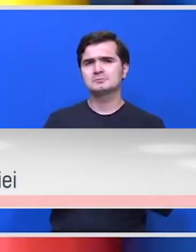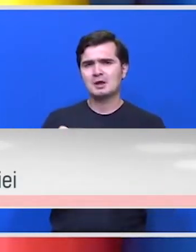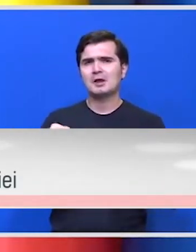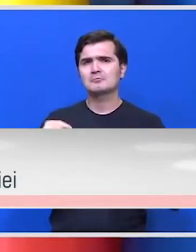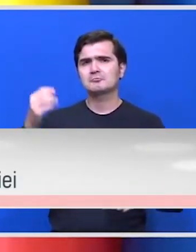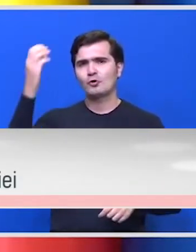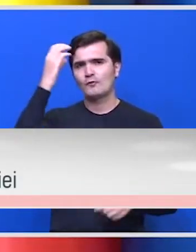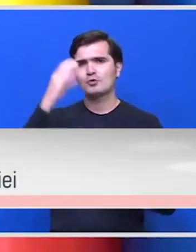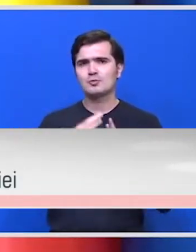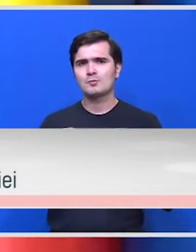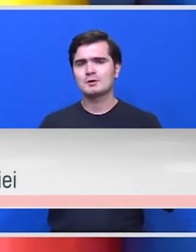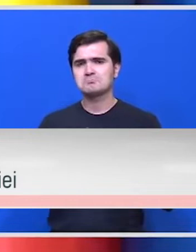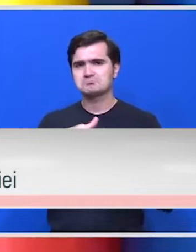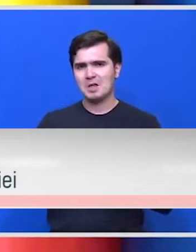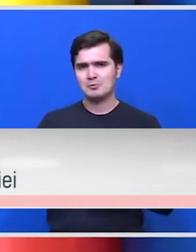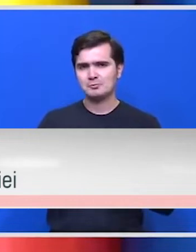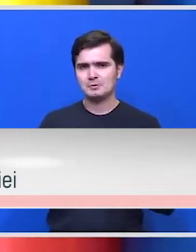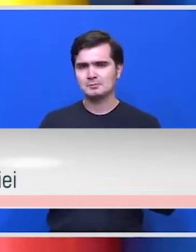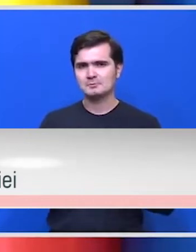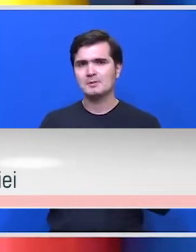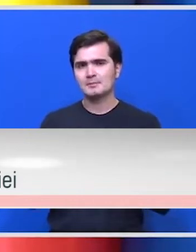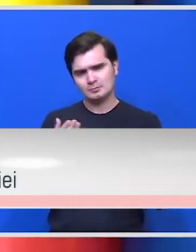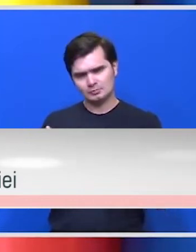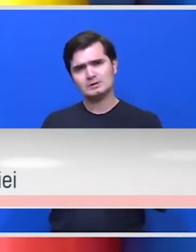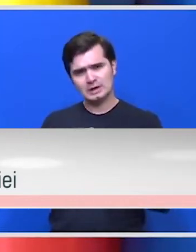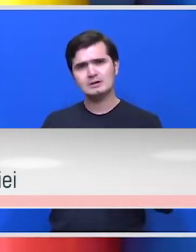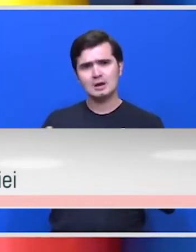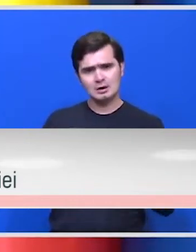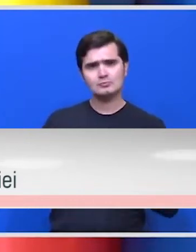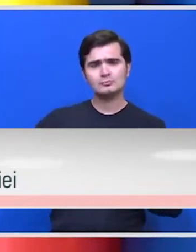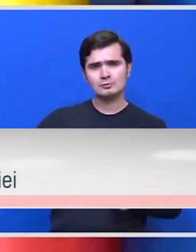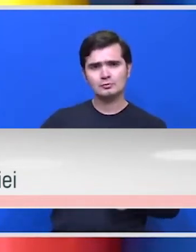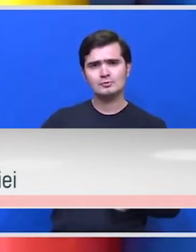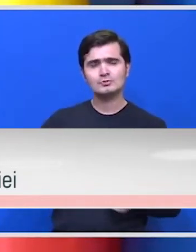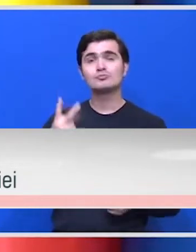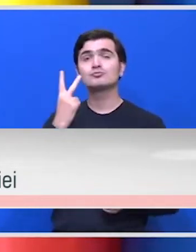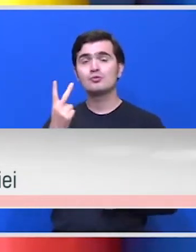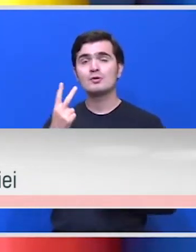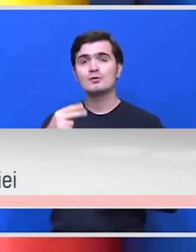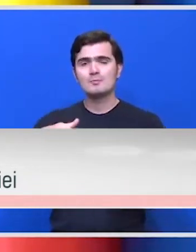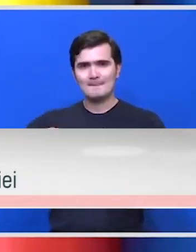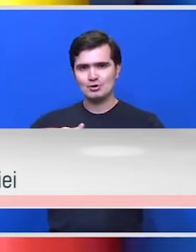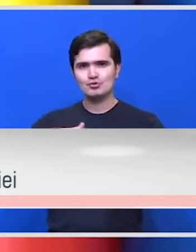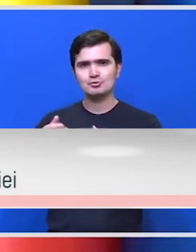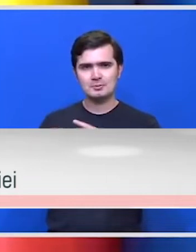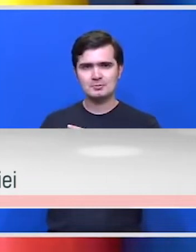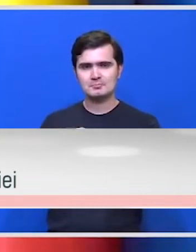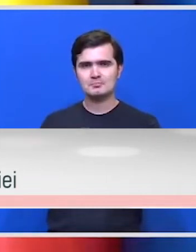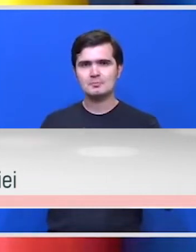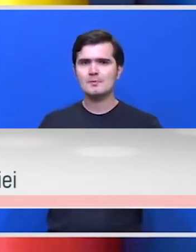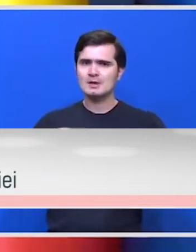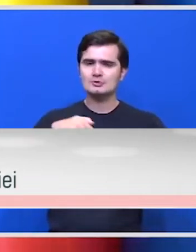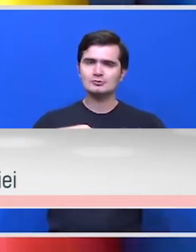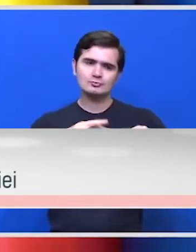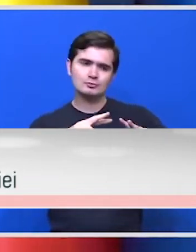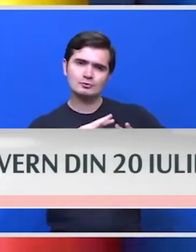României le-a adoptat, în acest sens fiind alături de noi doi dintre membrii cabinetului, Ministrul